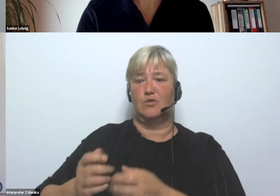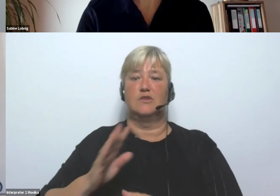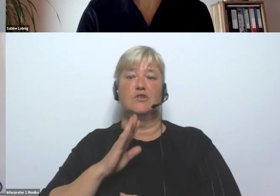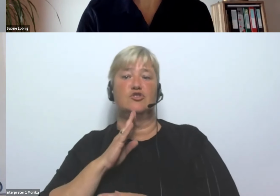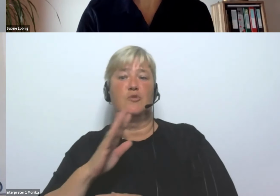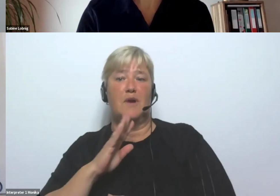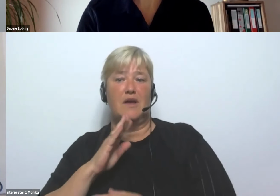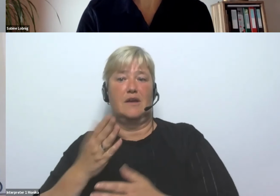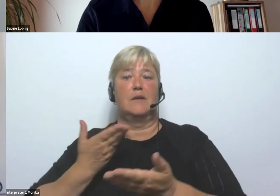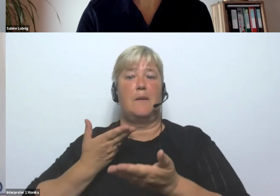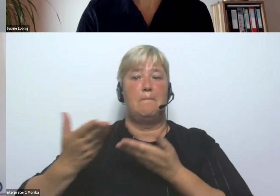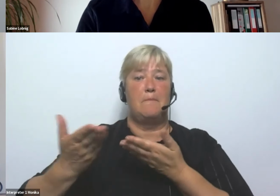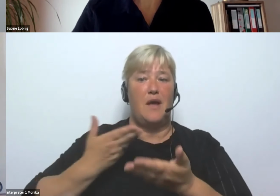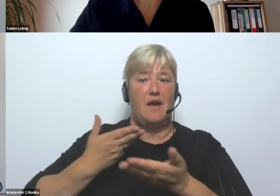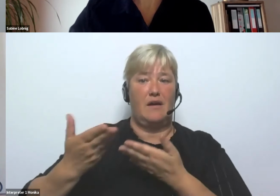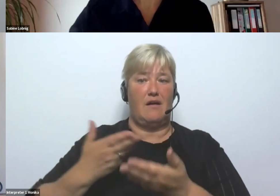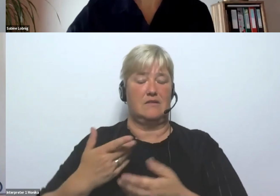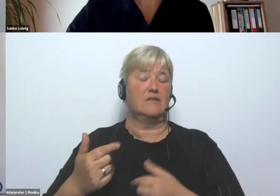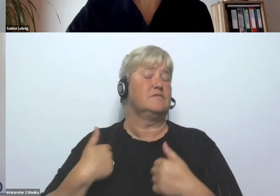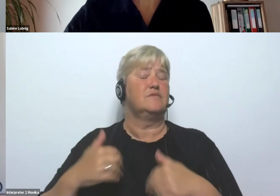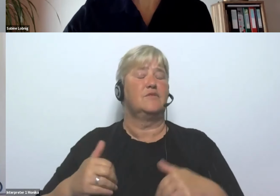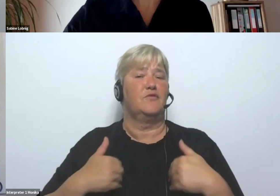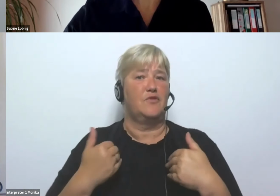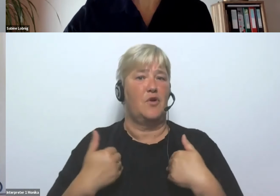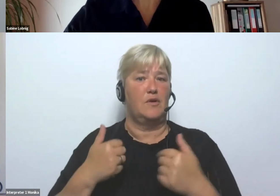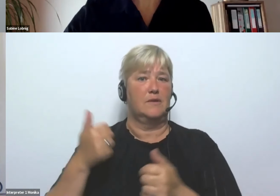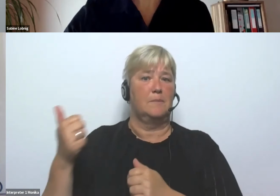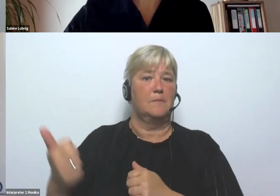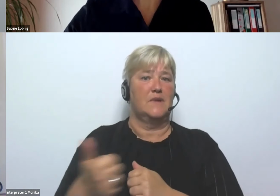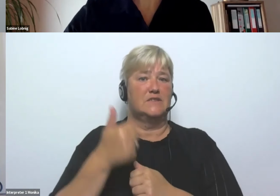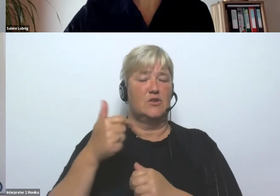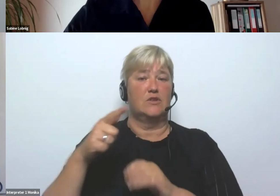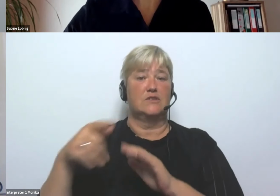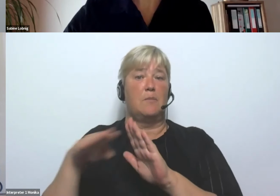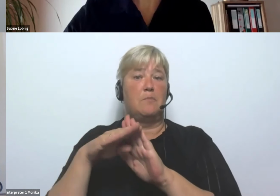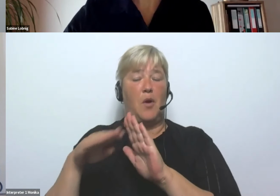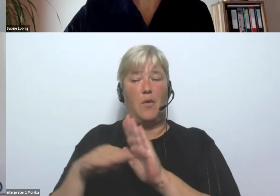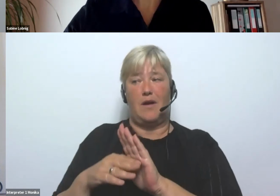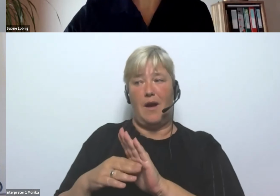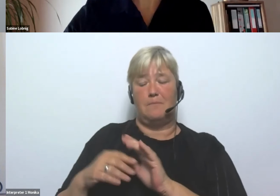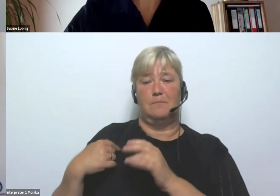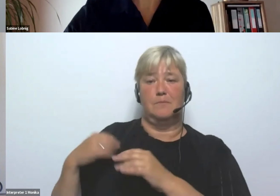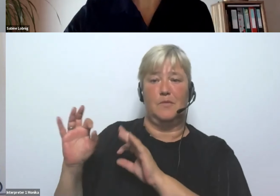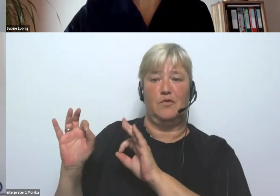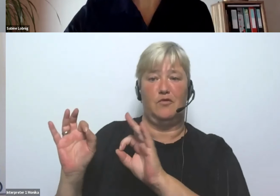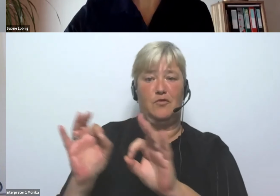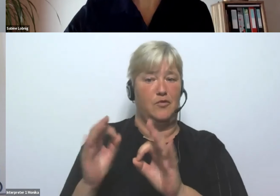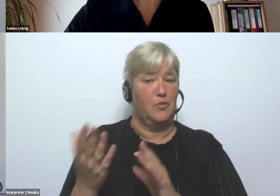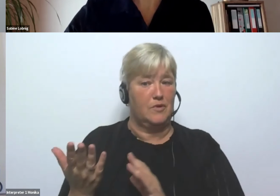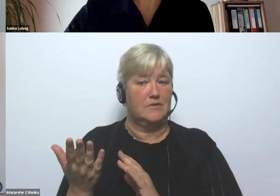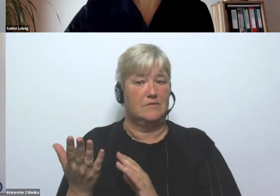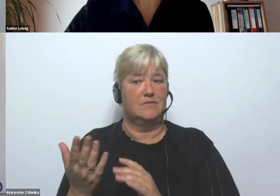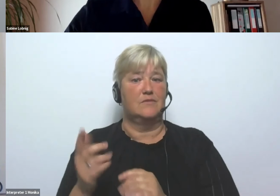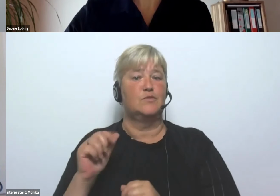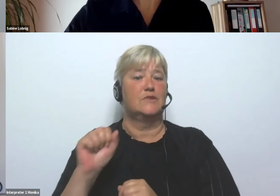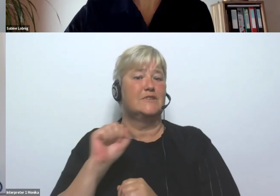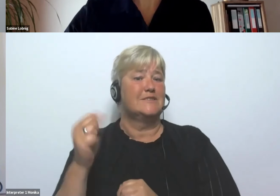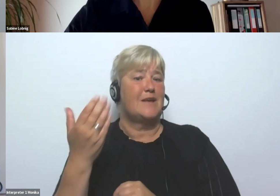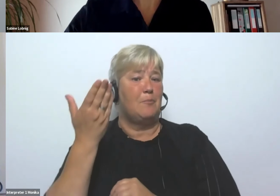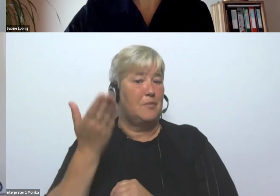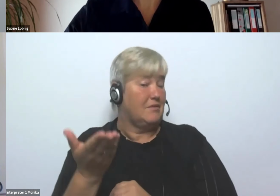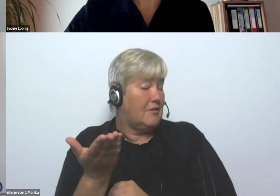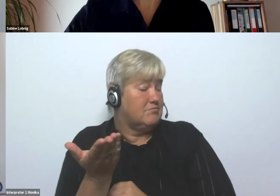Beraterin. Und wir freuen uns ganz besonders, dass sie uns heute durch das Programm führen wird. Und Sabine, dann würde ich